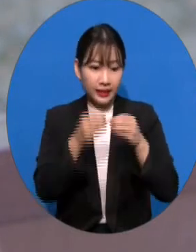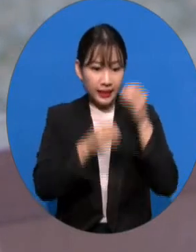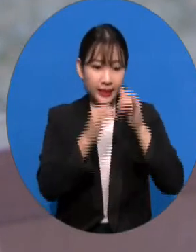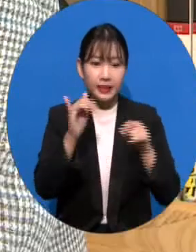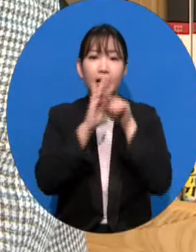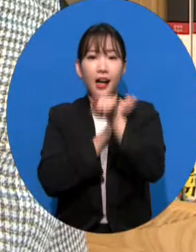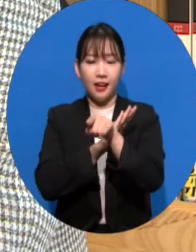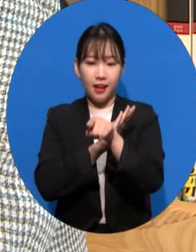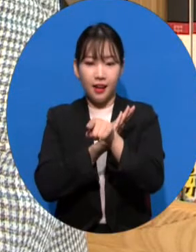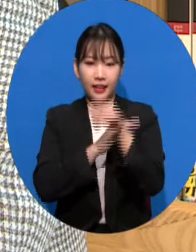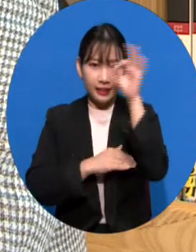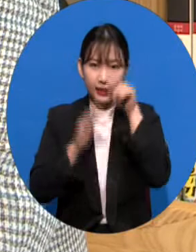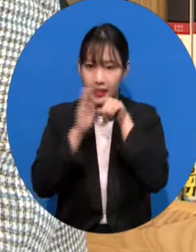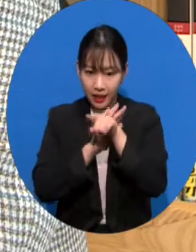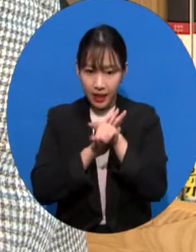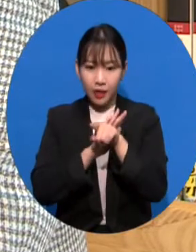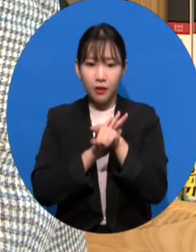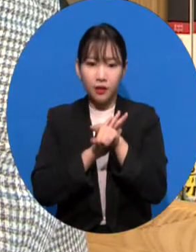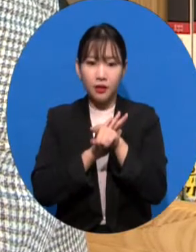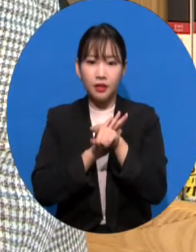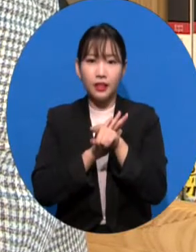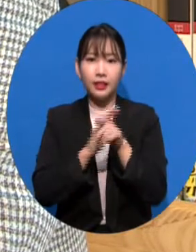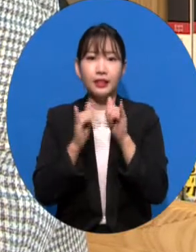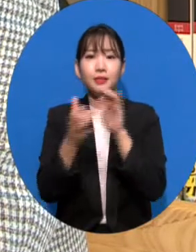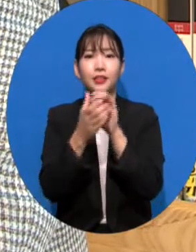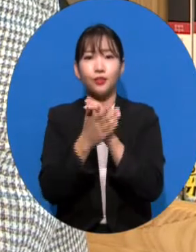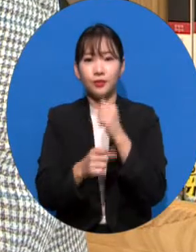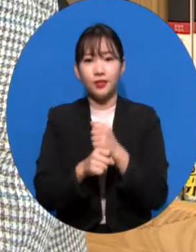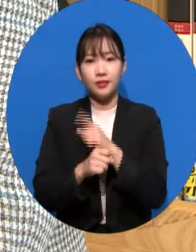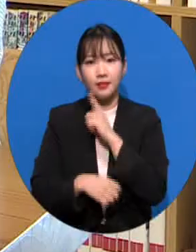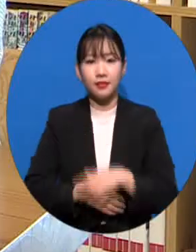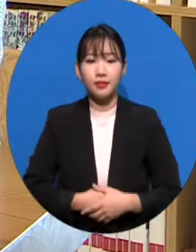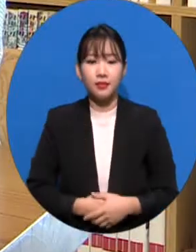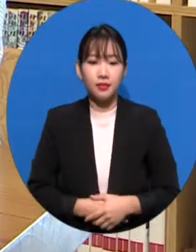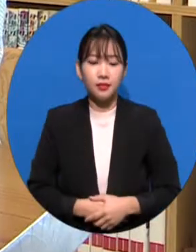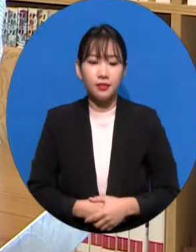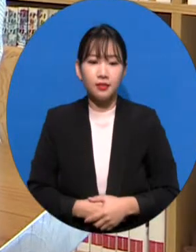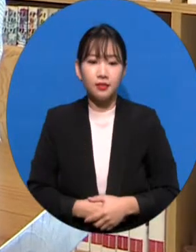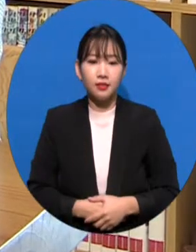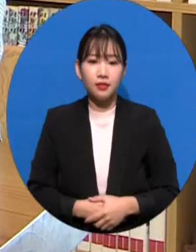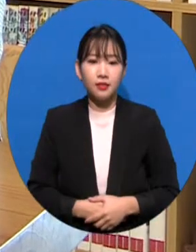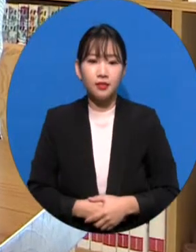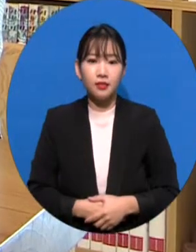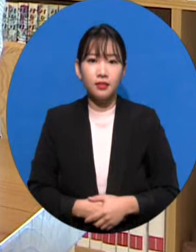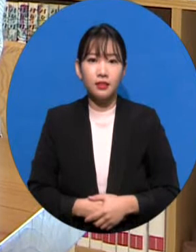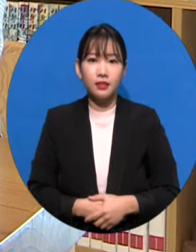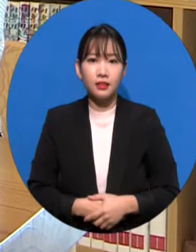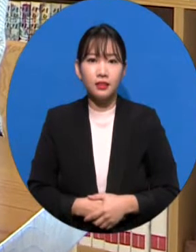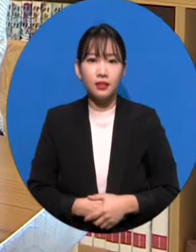찾아가요. 그래서 사립을 새로 만들어요. 목포에 사는 건 불과 한